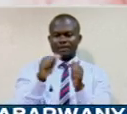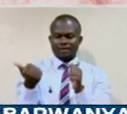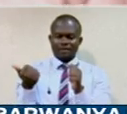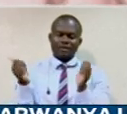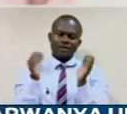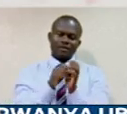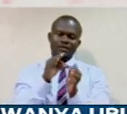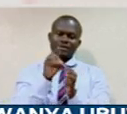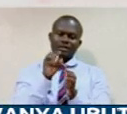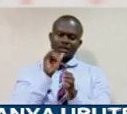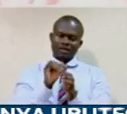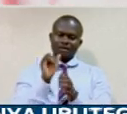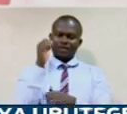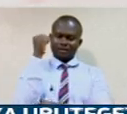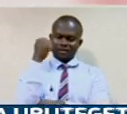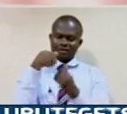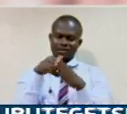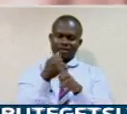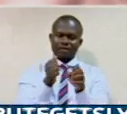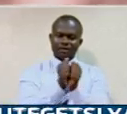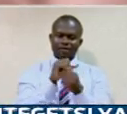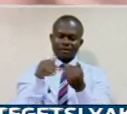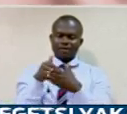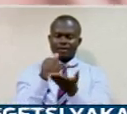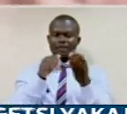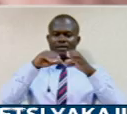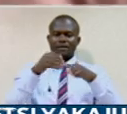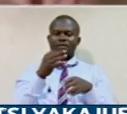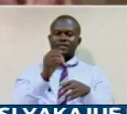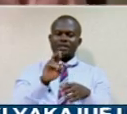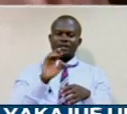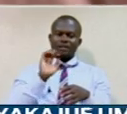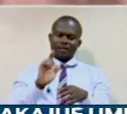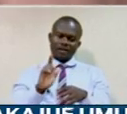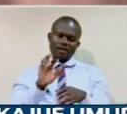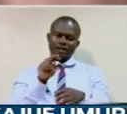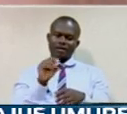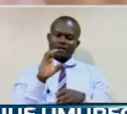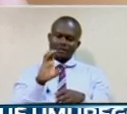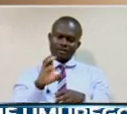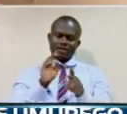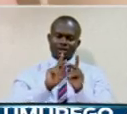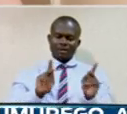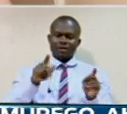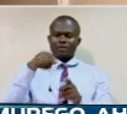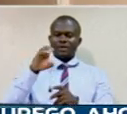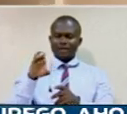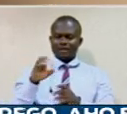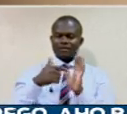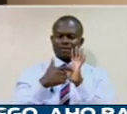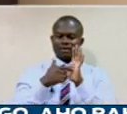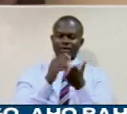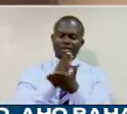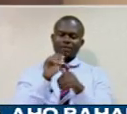kuba ishyaka FDI inkingi ryarakoranaga bya hafi n'indi mitwe irimo FDLR, RNC, ishyaka Amahoro PC, PS Imberakuri na